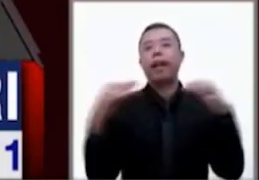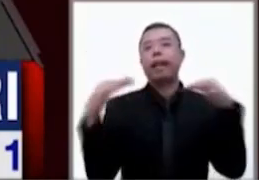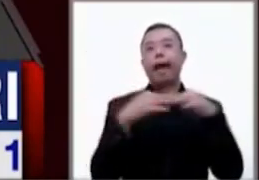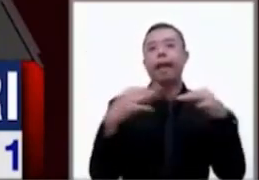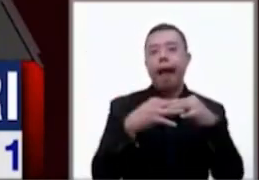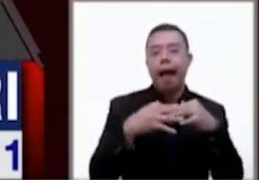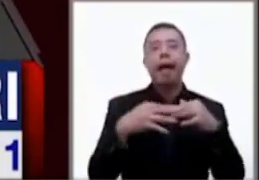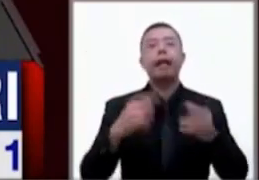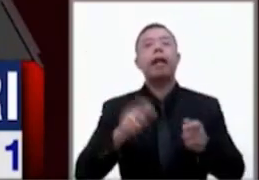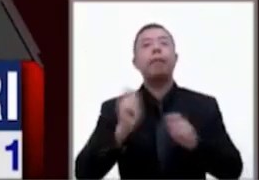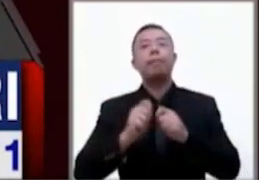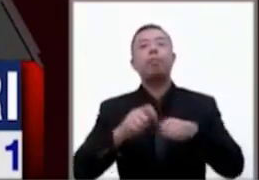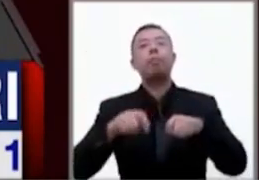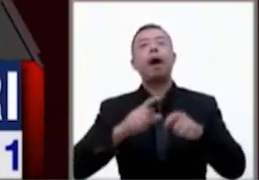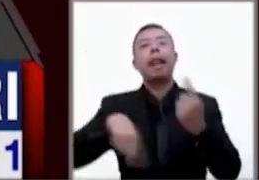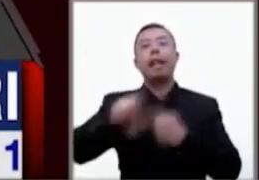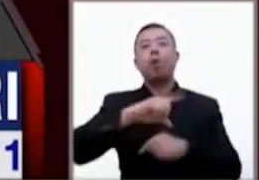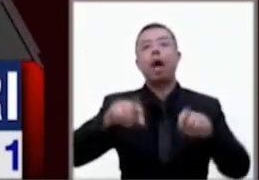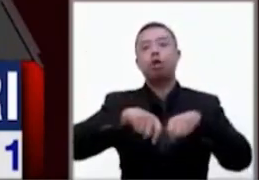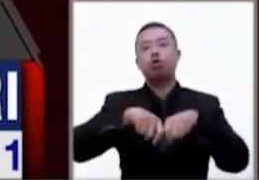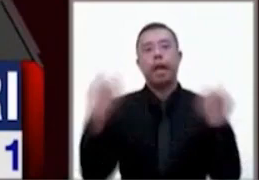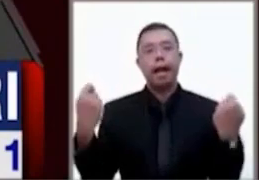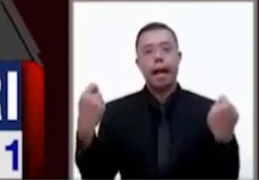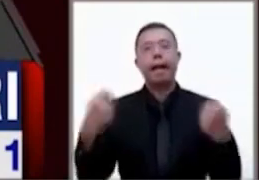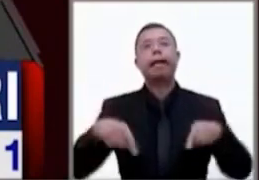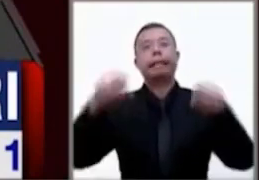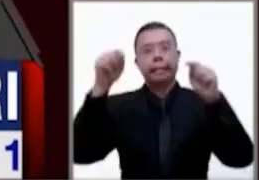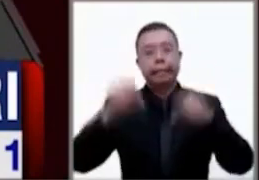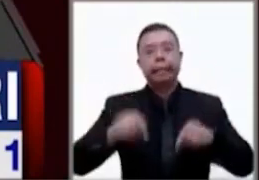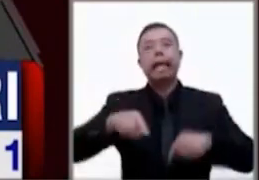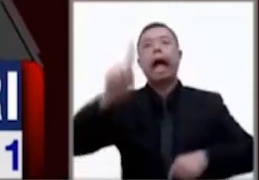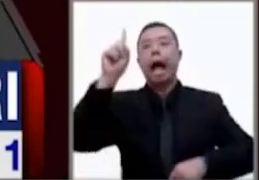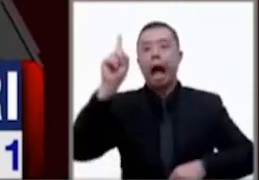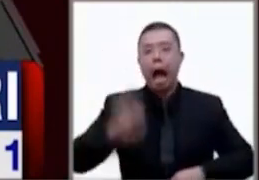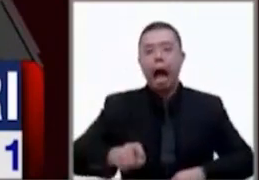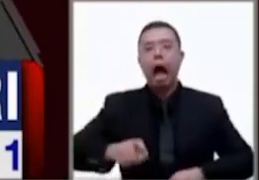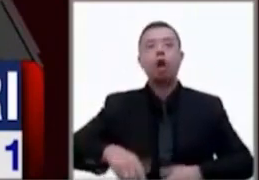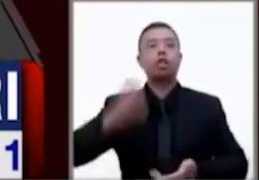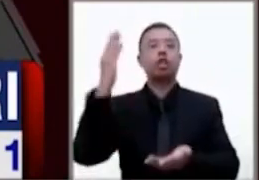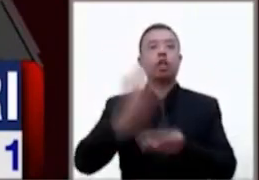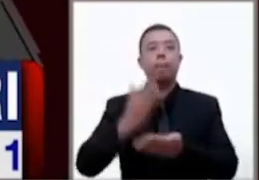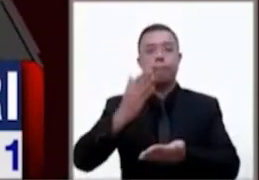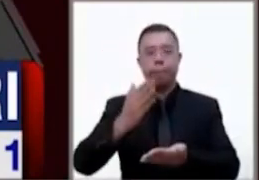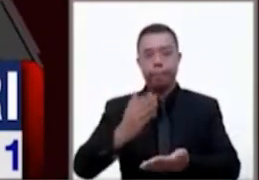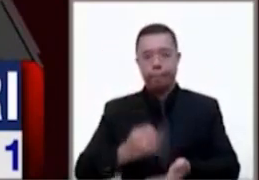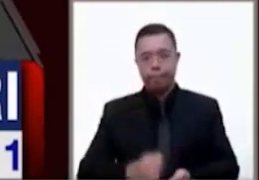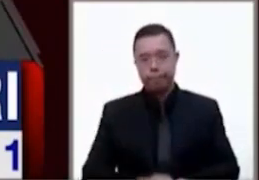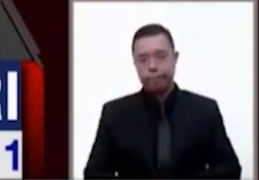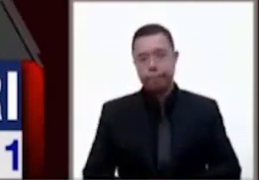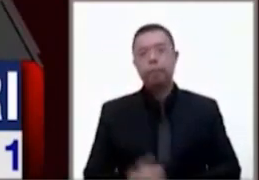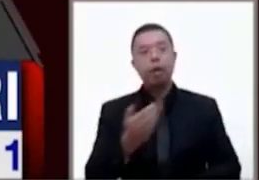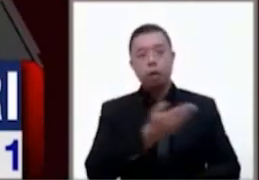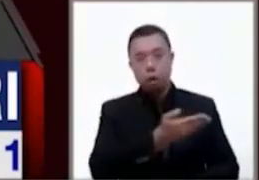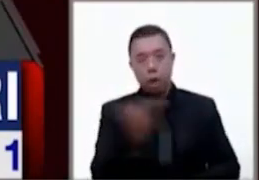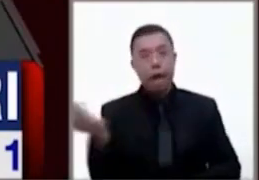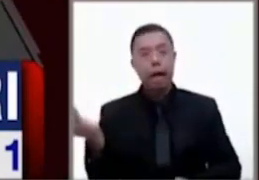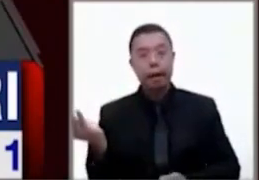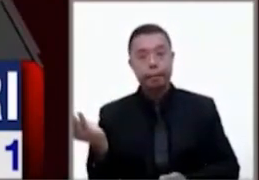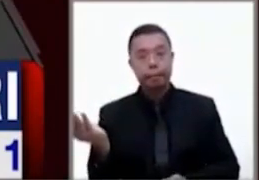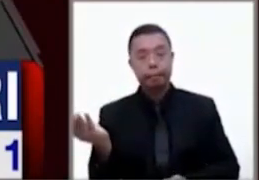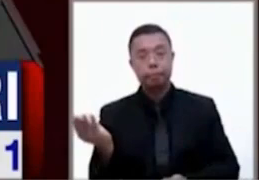bahkan merusak lingkungan kita. Ini harus dihentikan. Saudara-saudara